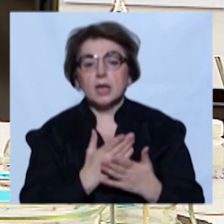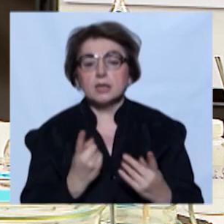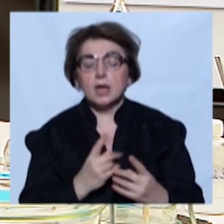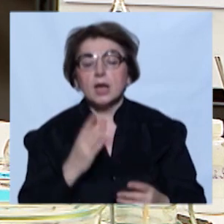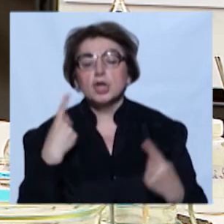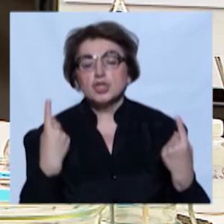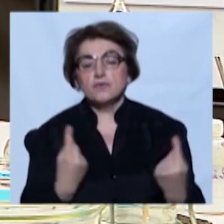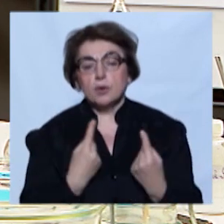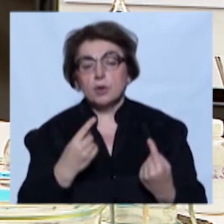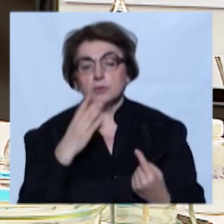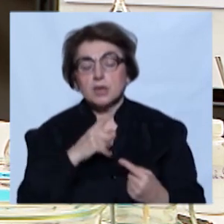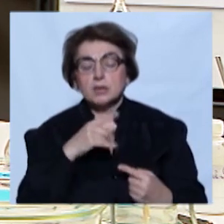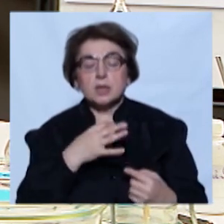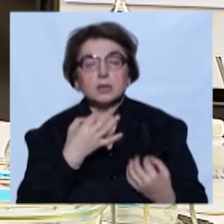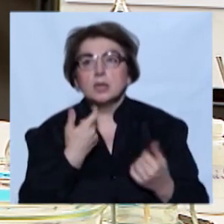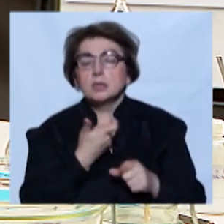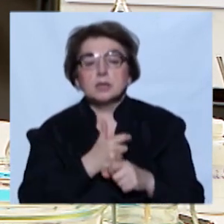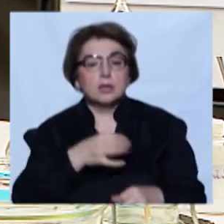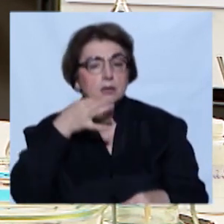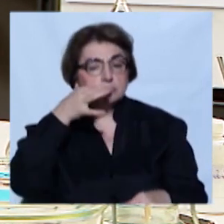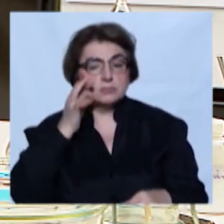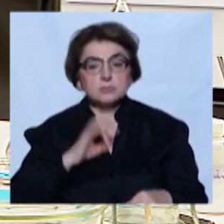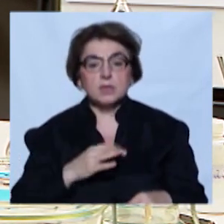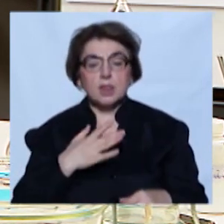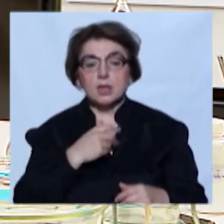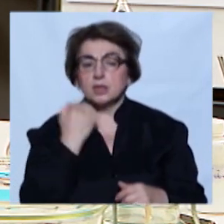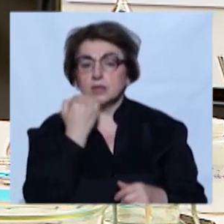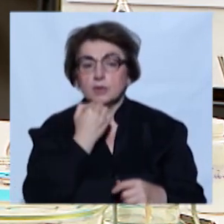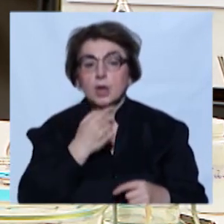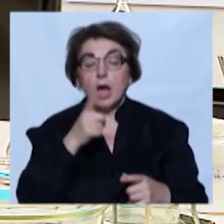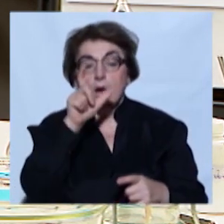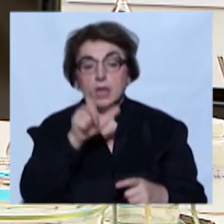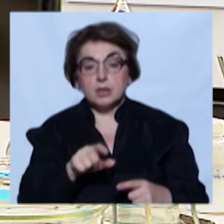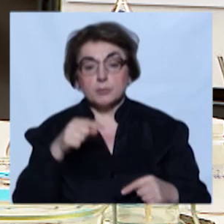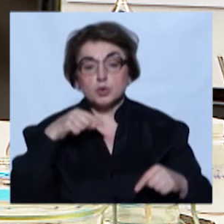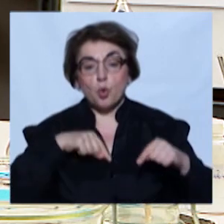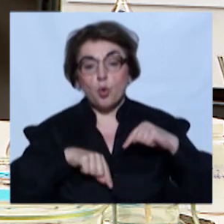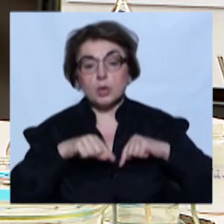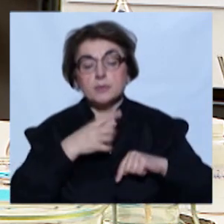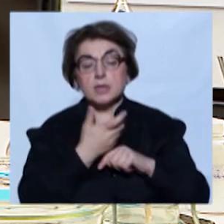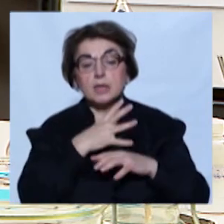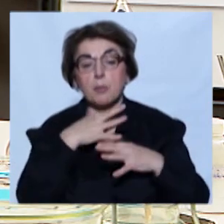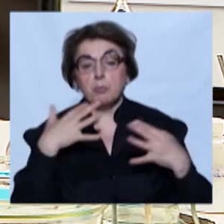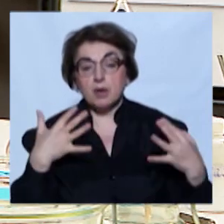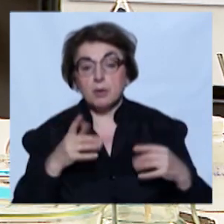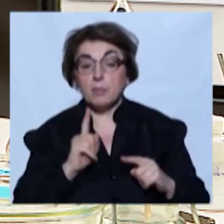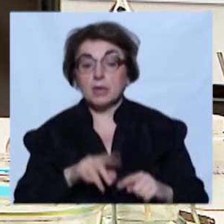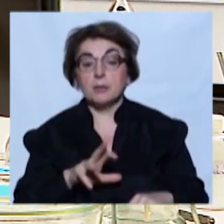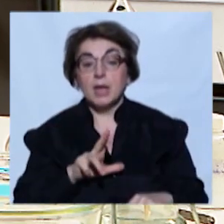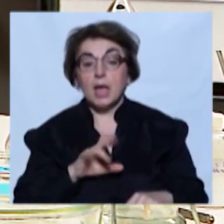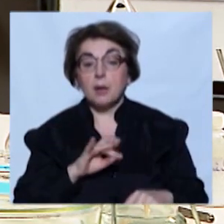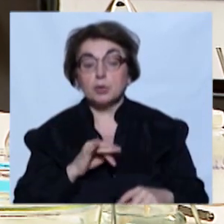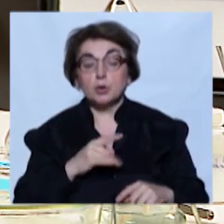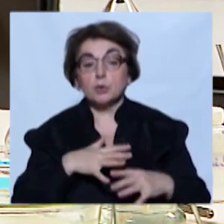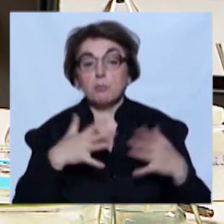უნიკალური ნივთიერებაა. ის ჩვენს ორგანიზმში არის ძალიან დიდი რაოდენობით, მაგრამ ემბრიონი შეიცავს უფრო მეტი რაოდენობით წყალს,